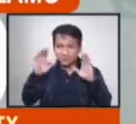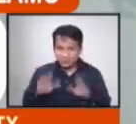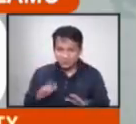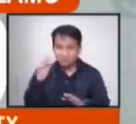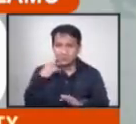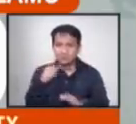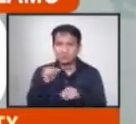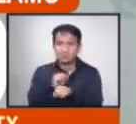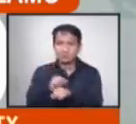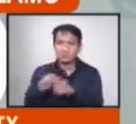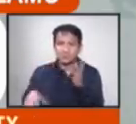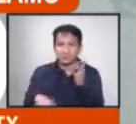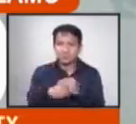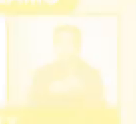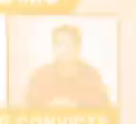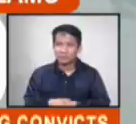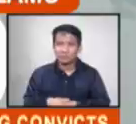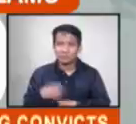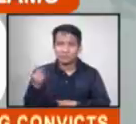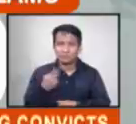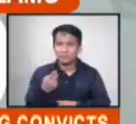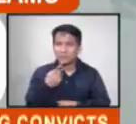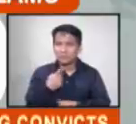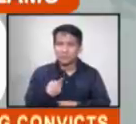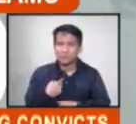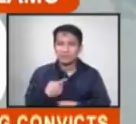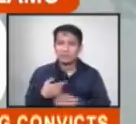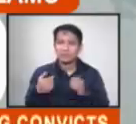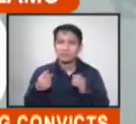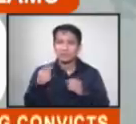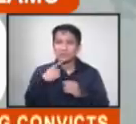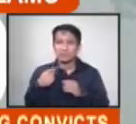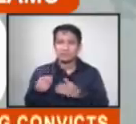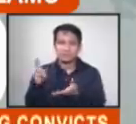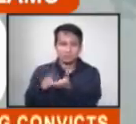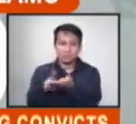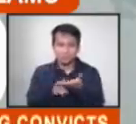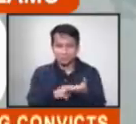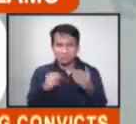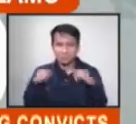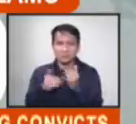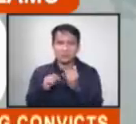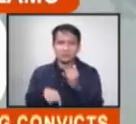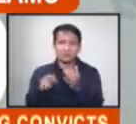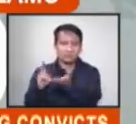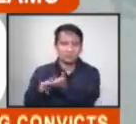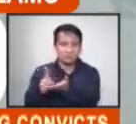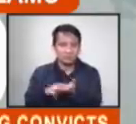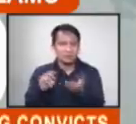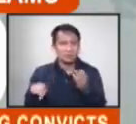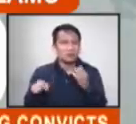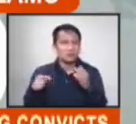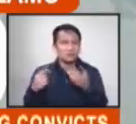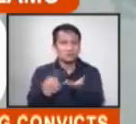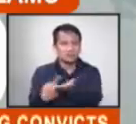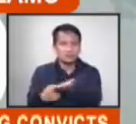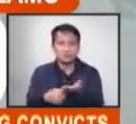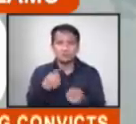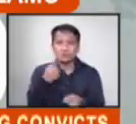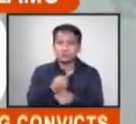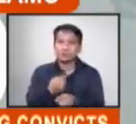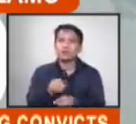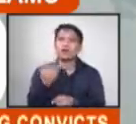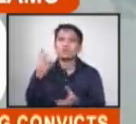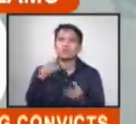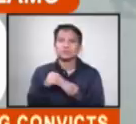Para lang pandagdag? Sorry na lang, sorry na lang. Sir, ganito pang gagawin natin, sir. Magpipirmahan na lang po sa barangay para pag-usapan po yung tamang